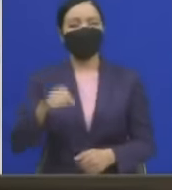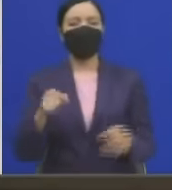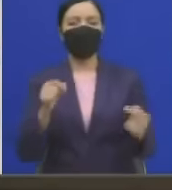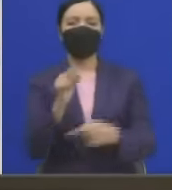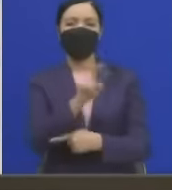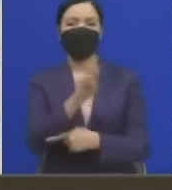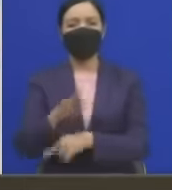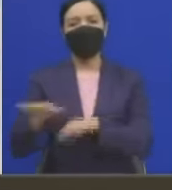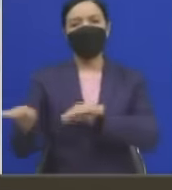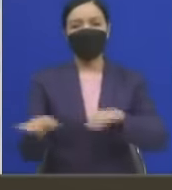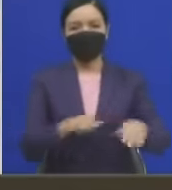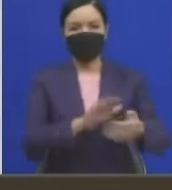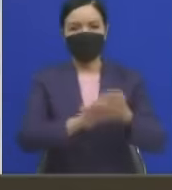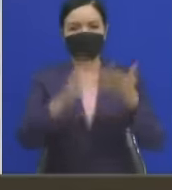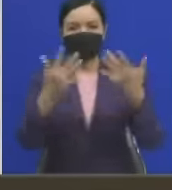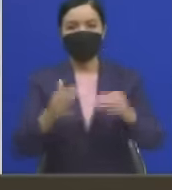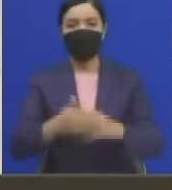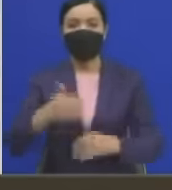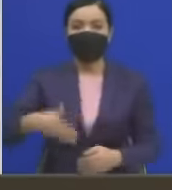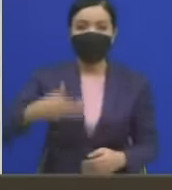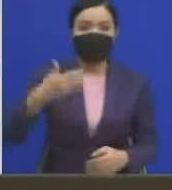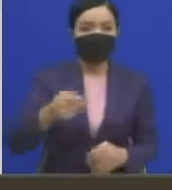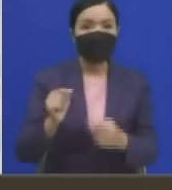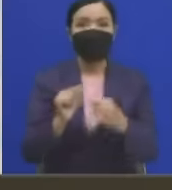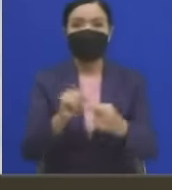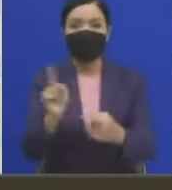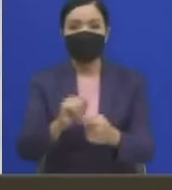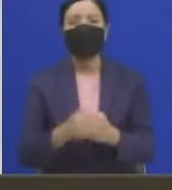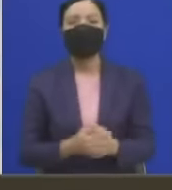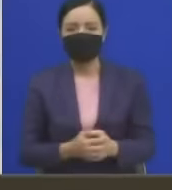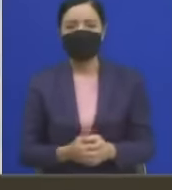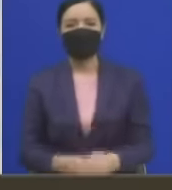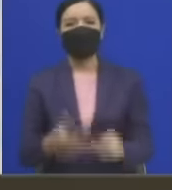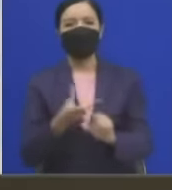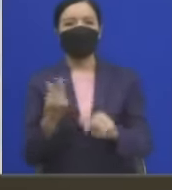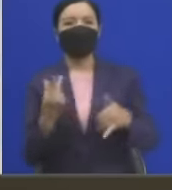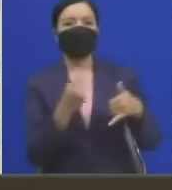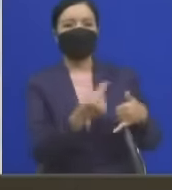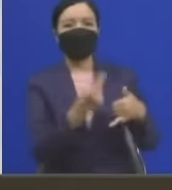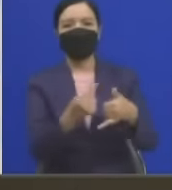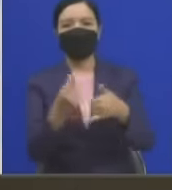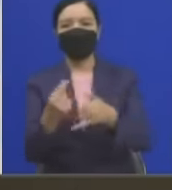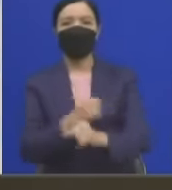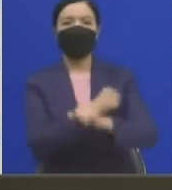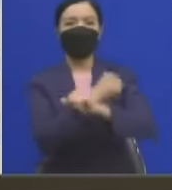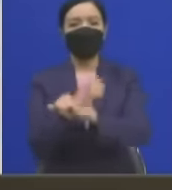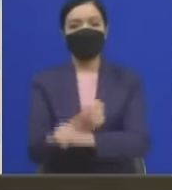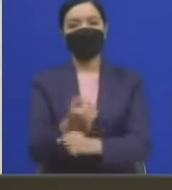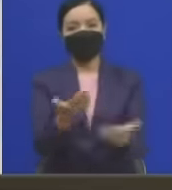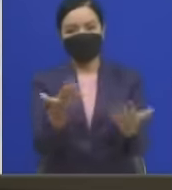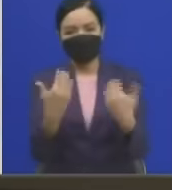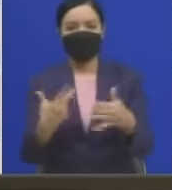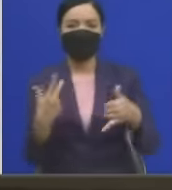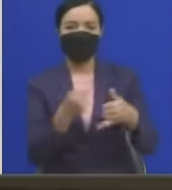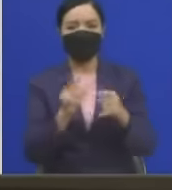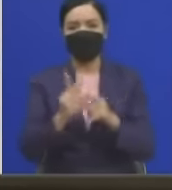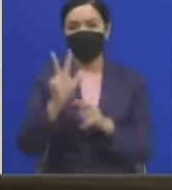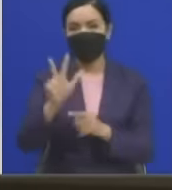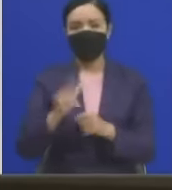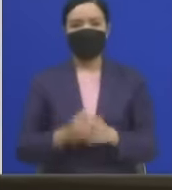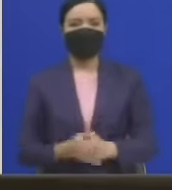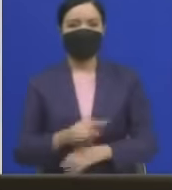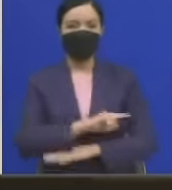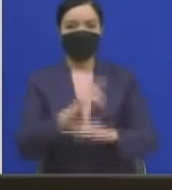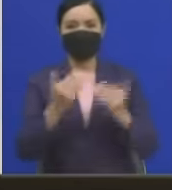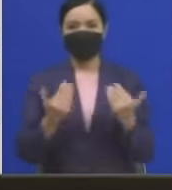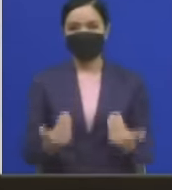บเตรียมเอาไว้แล้วแล้วหลังจากนี้ล่ะก็จะมีการเดินหน้าฉีดวัคซีนก็เชิญชวนคนไทยฉีดเข็ม3ฮ ะ สถานการณ์